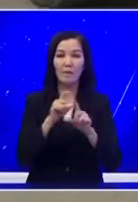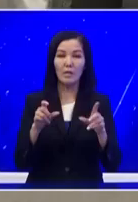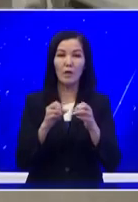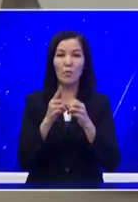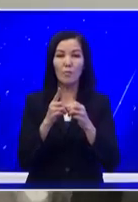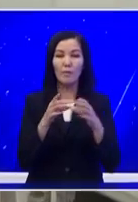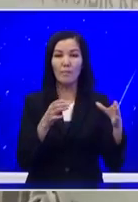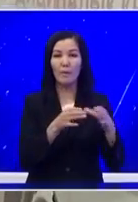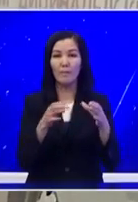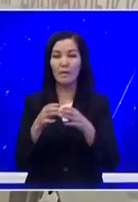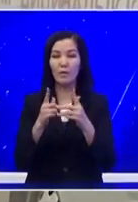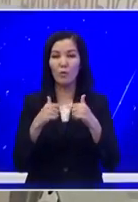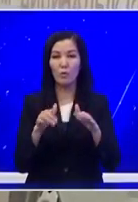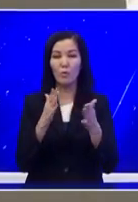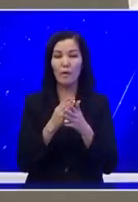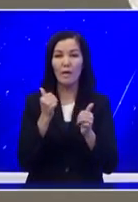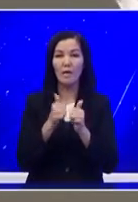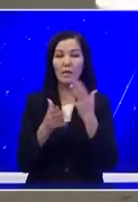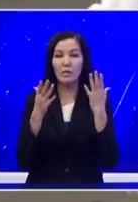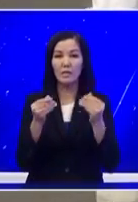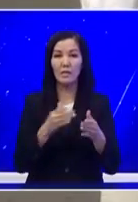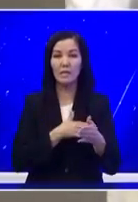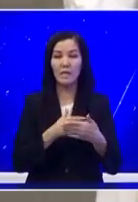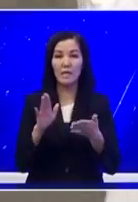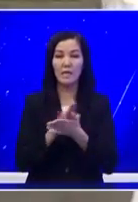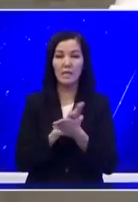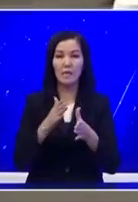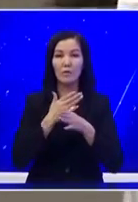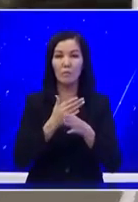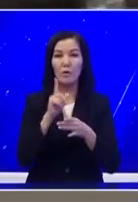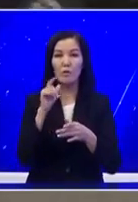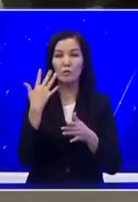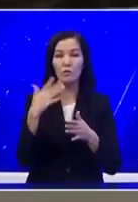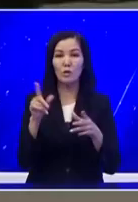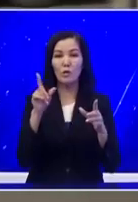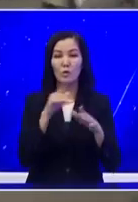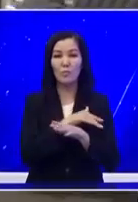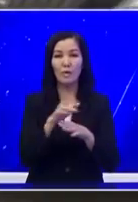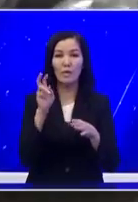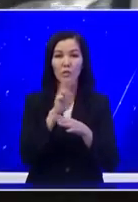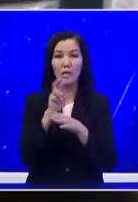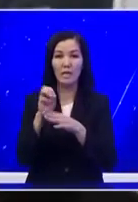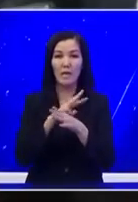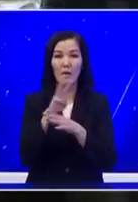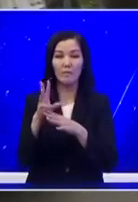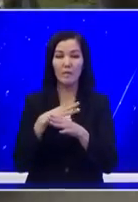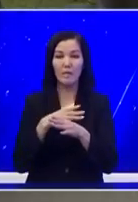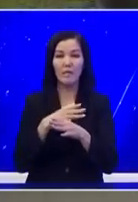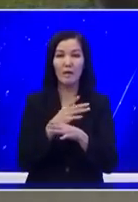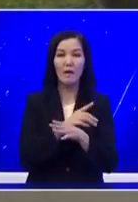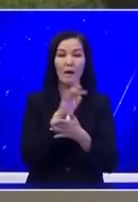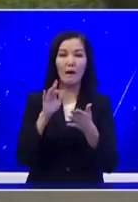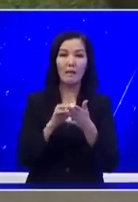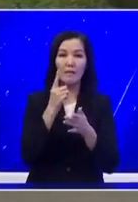мобилді бригада құрылған. Олар күн сайын еріктілердің көмегімен 150-ге тарта мекен жайды қамтиды. Жалпы қалалық бірінші